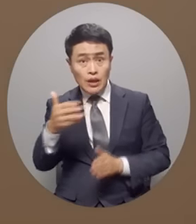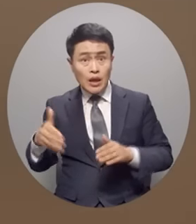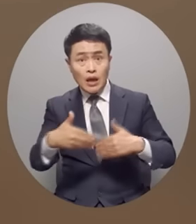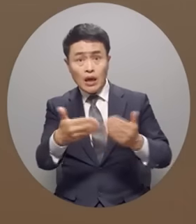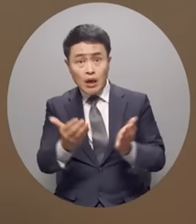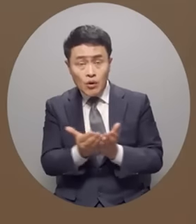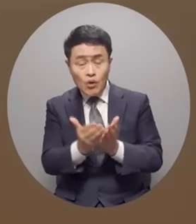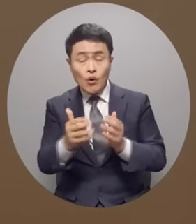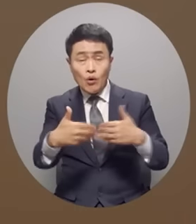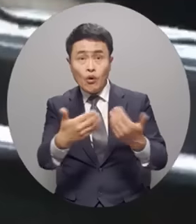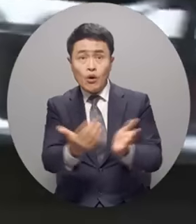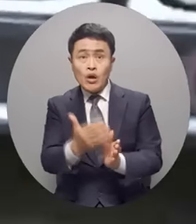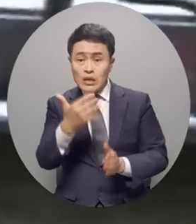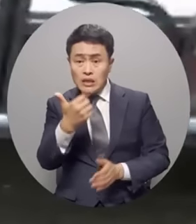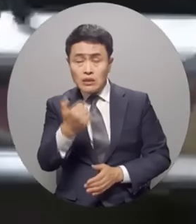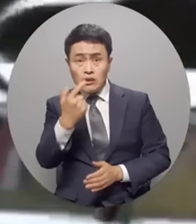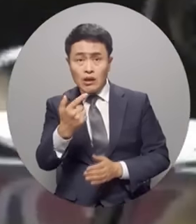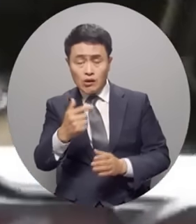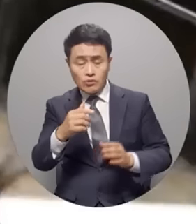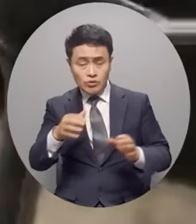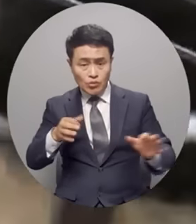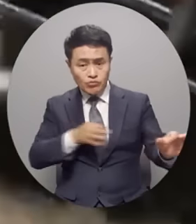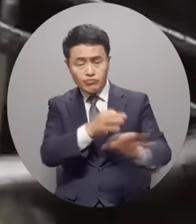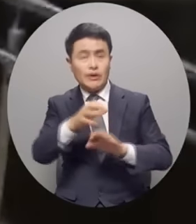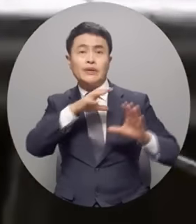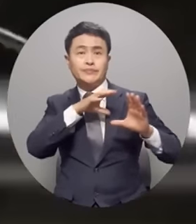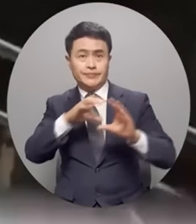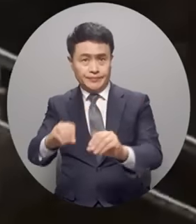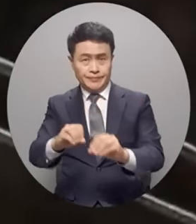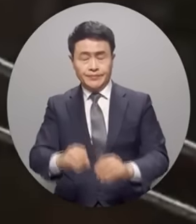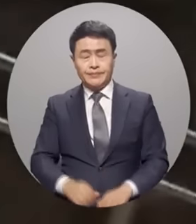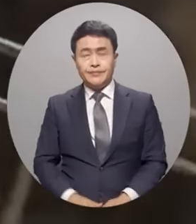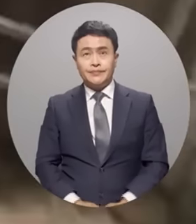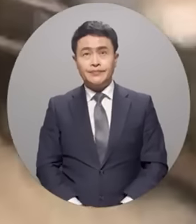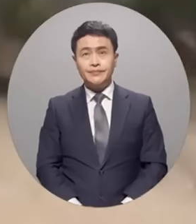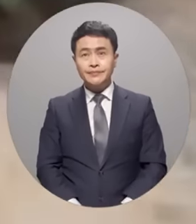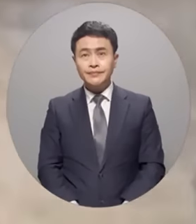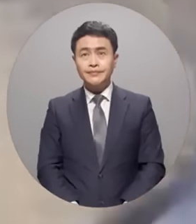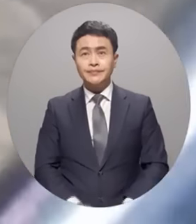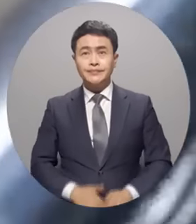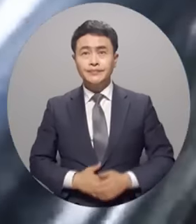항로에서 여객선 74척의 운항이 중지됐습니다. MBC 뉴스 송정훈입니다.